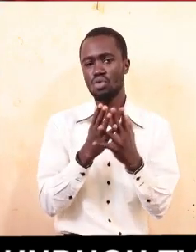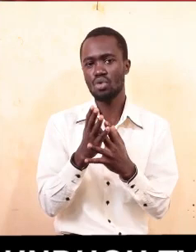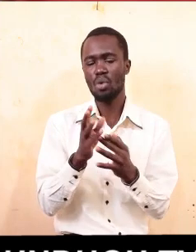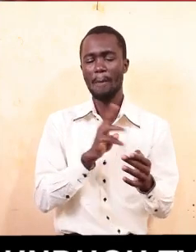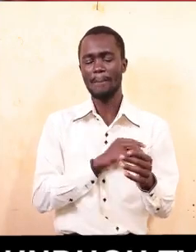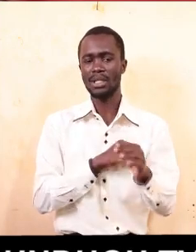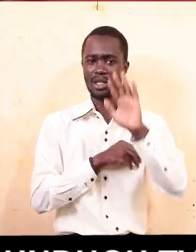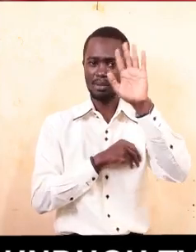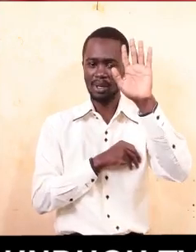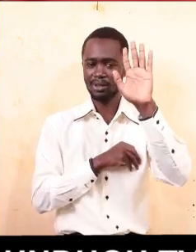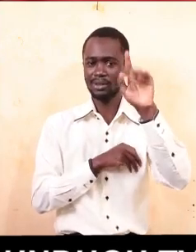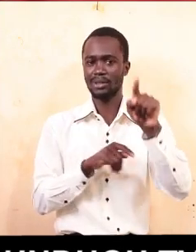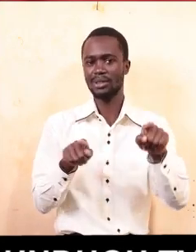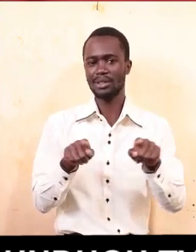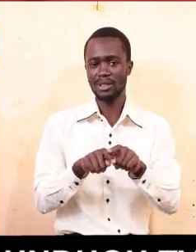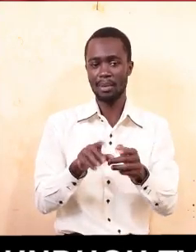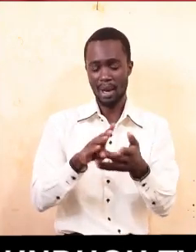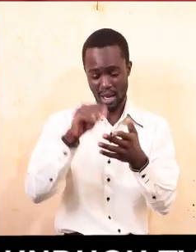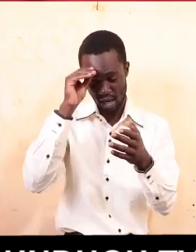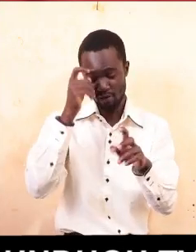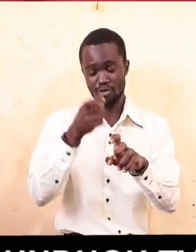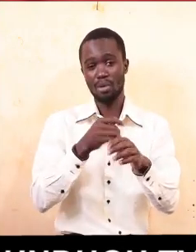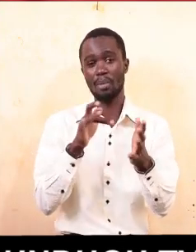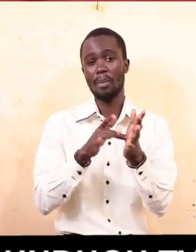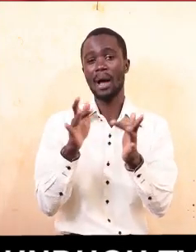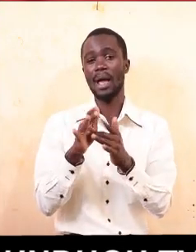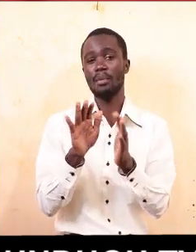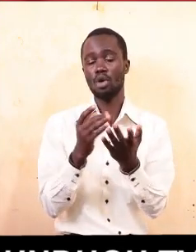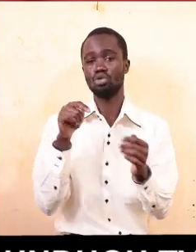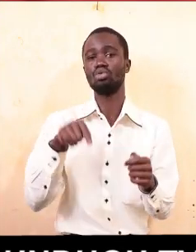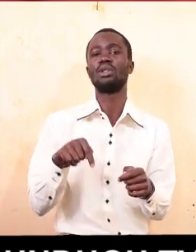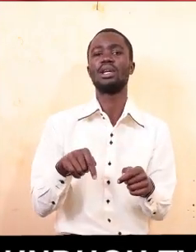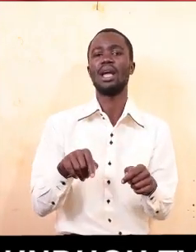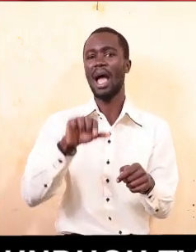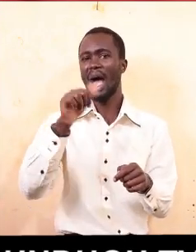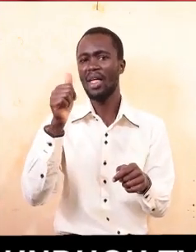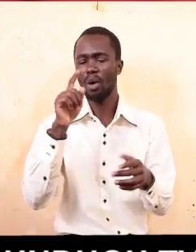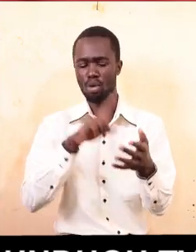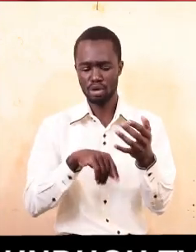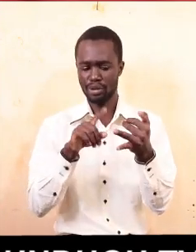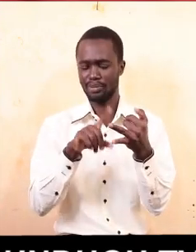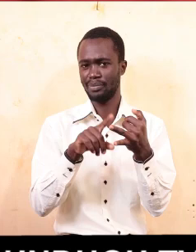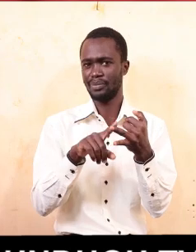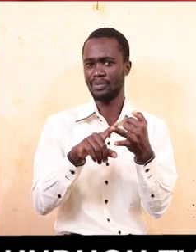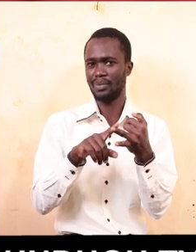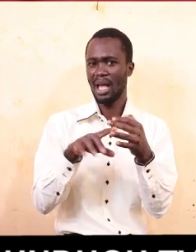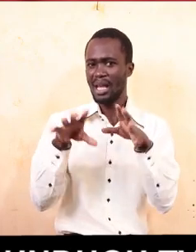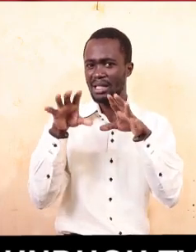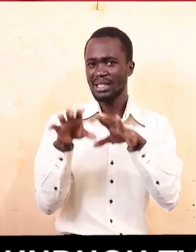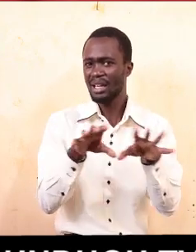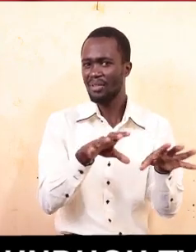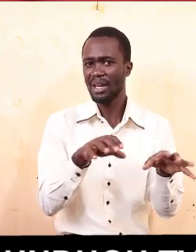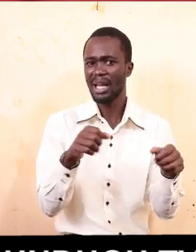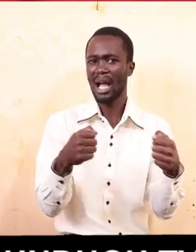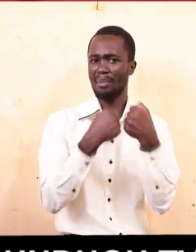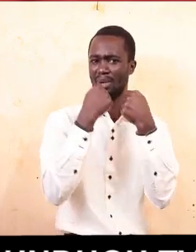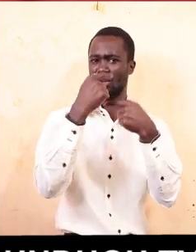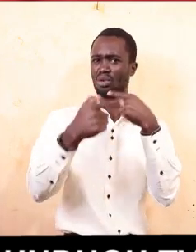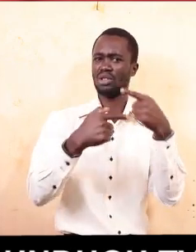Ndivyo tumejifunza katika ujumbe huu. Ya pili, mateso hayo